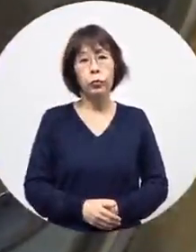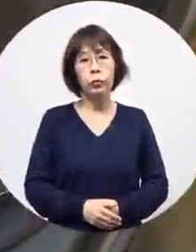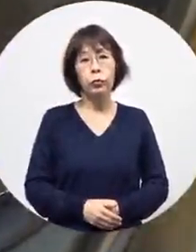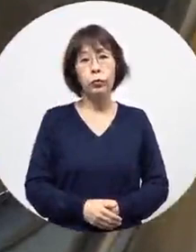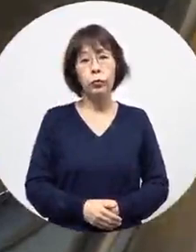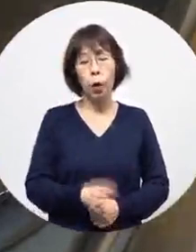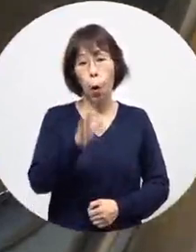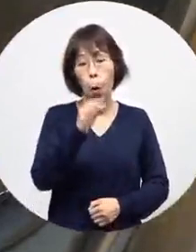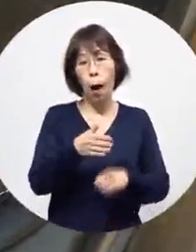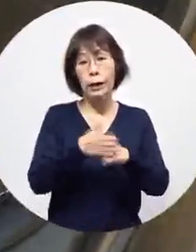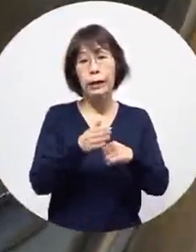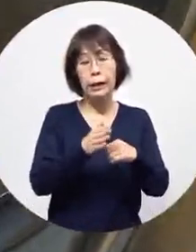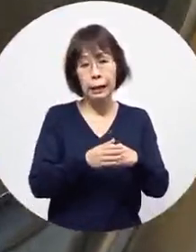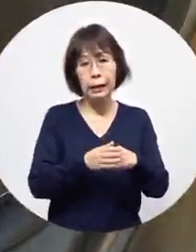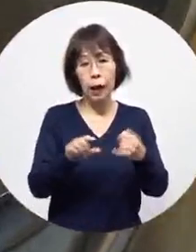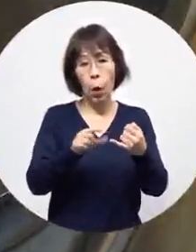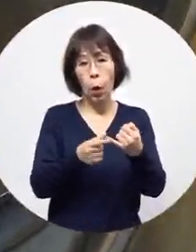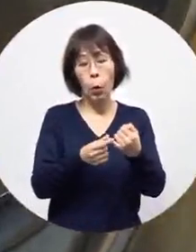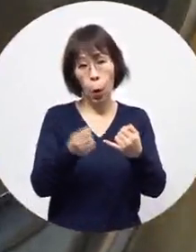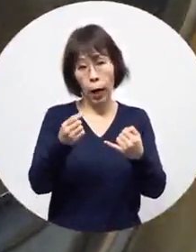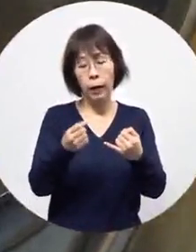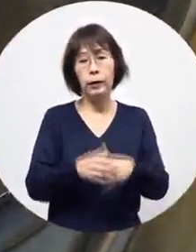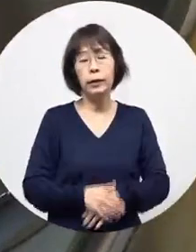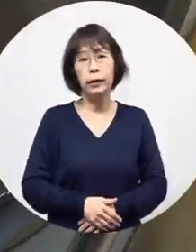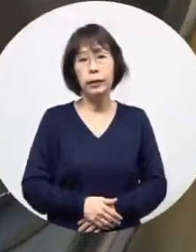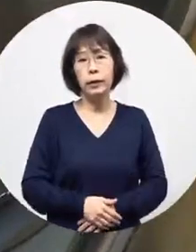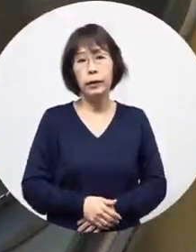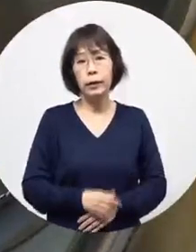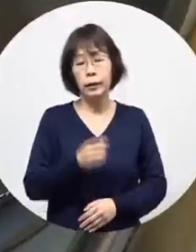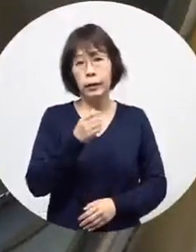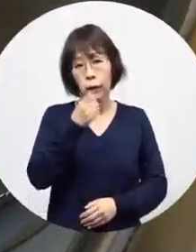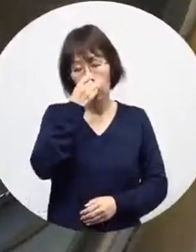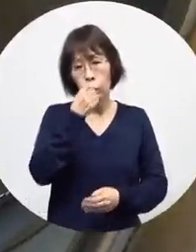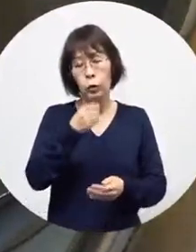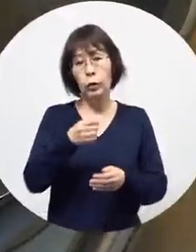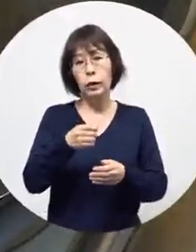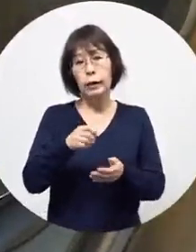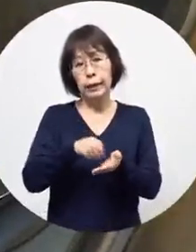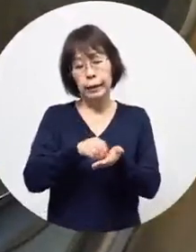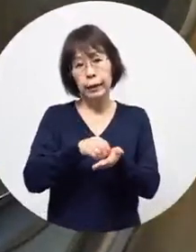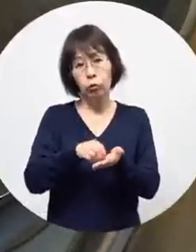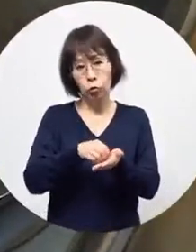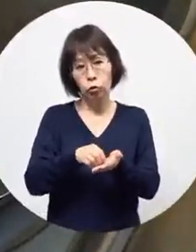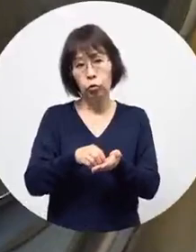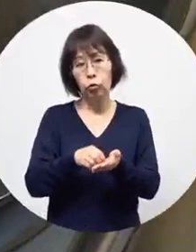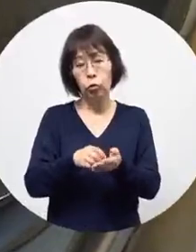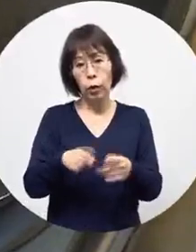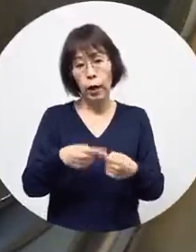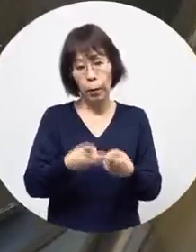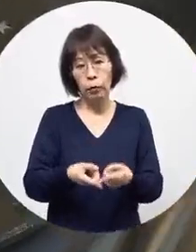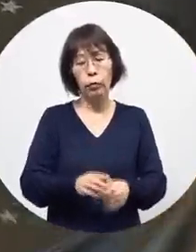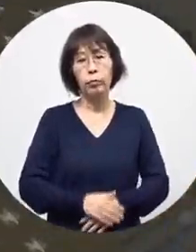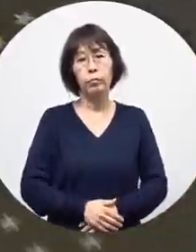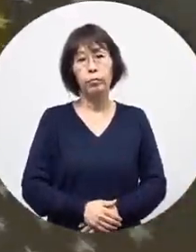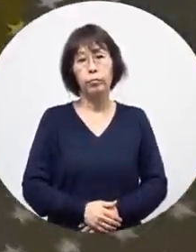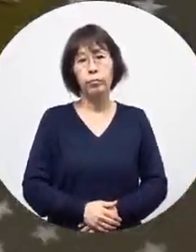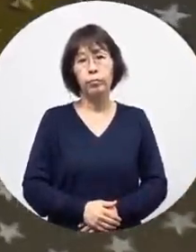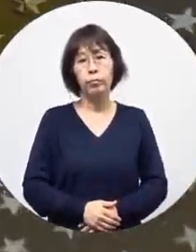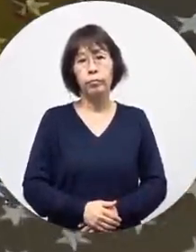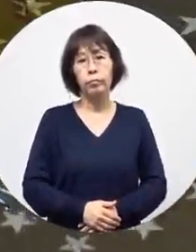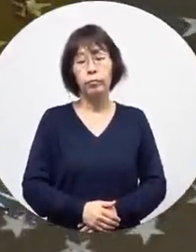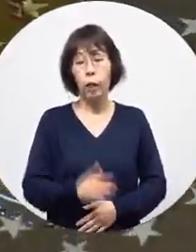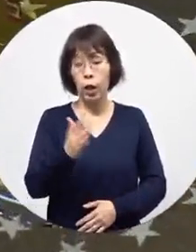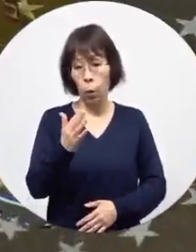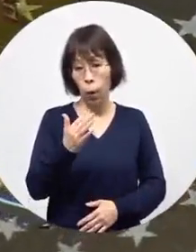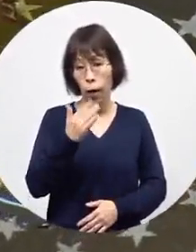輪切り唐辛子と先ほど潰したニンニクを入れて、ニンニクと鷹の爪がいい香りがしてくるま